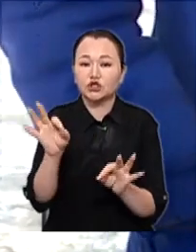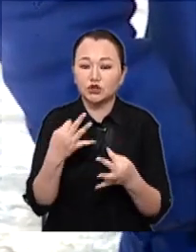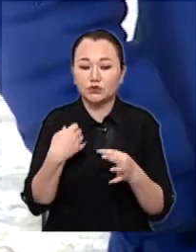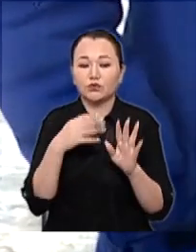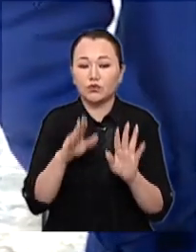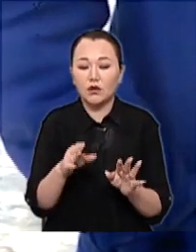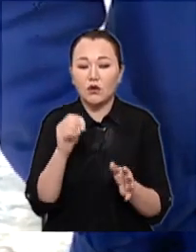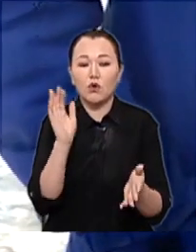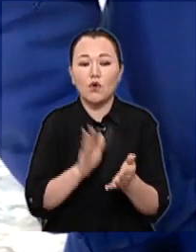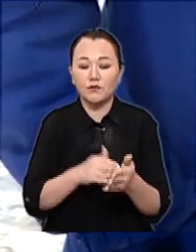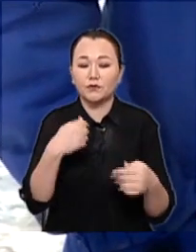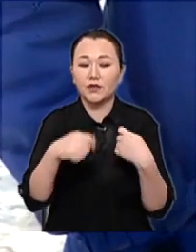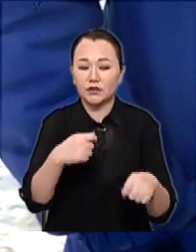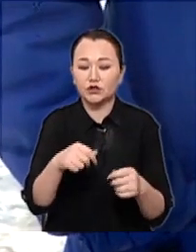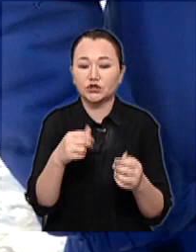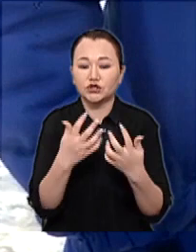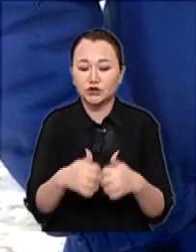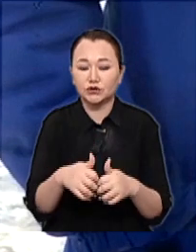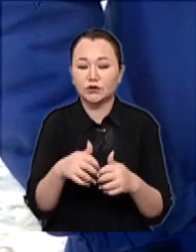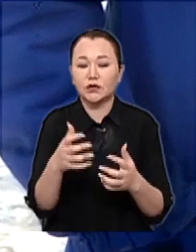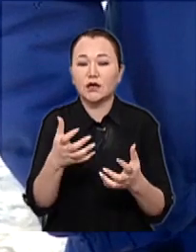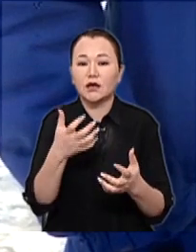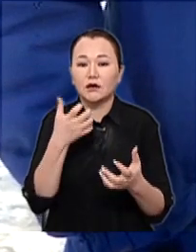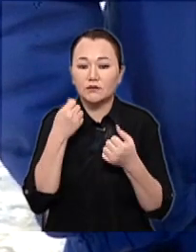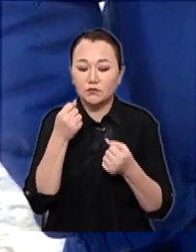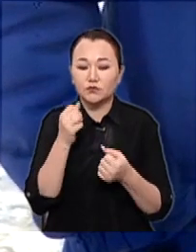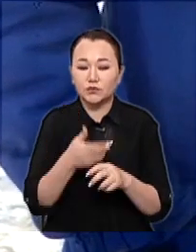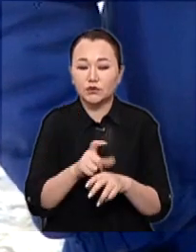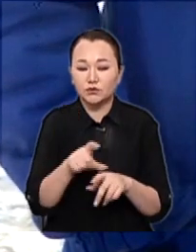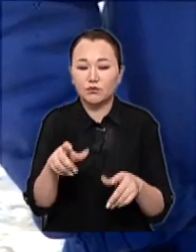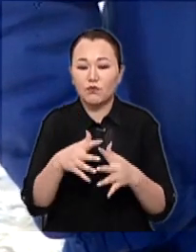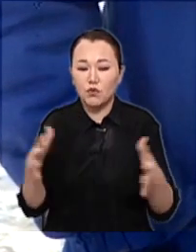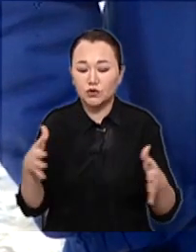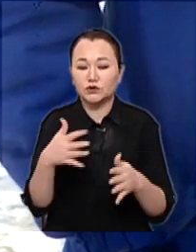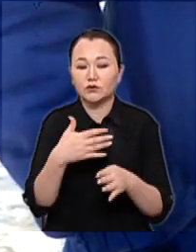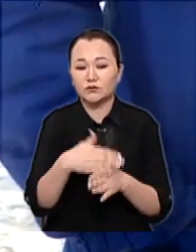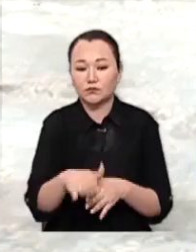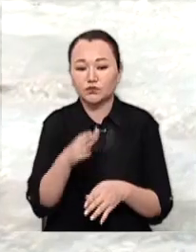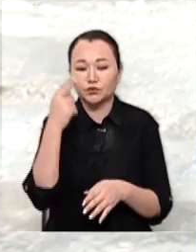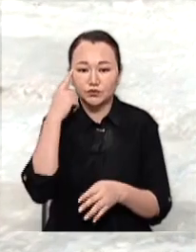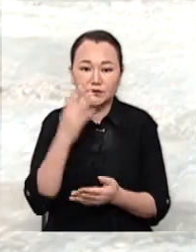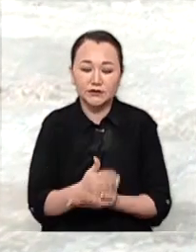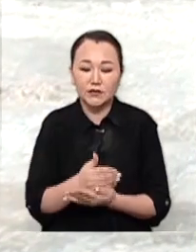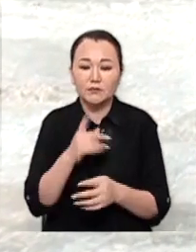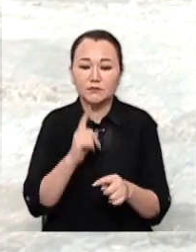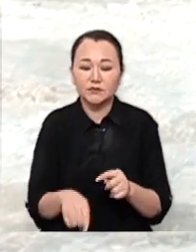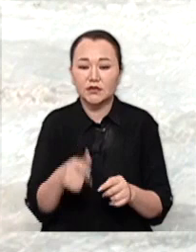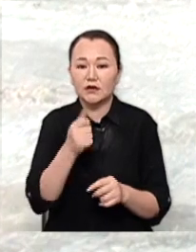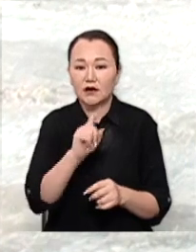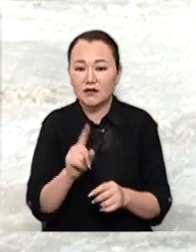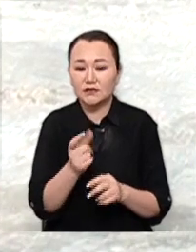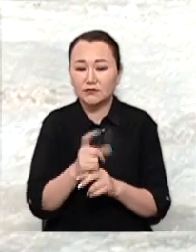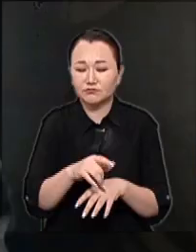қана көтерме саудада есептеуді алған кезде бұл кісілерге көбірек бөлінеді деп ойлаймыз. Тез тұтанатын отын